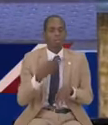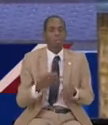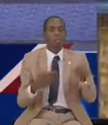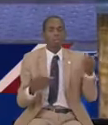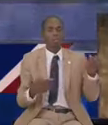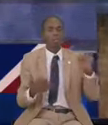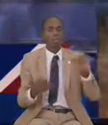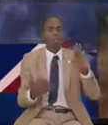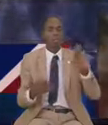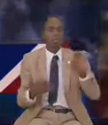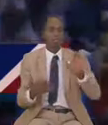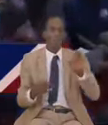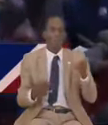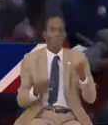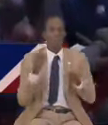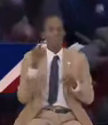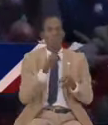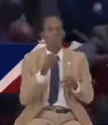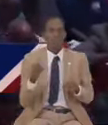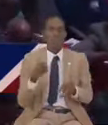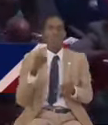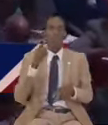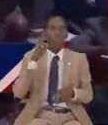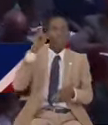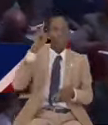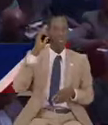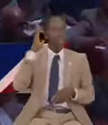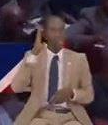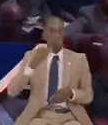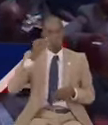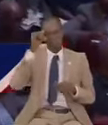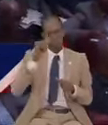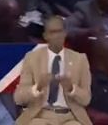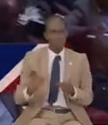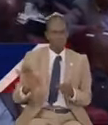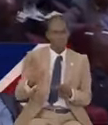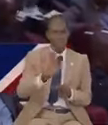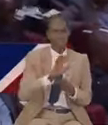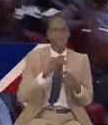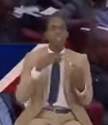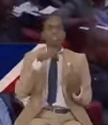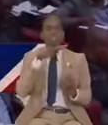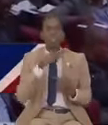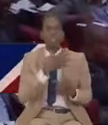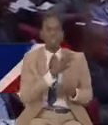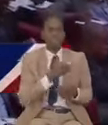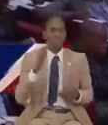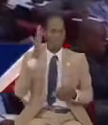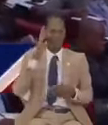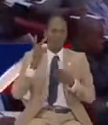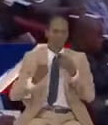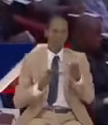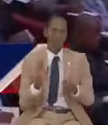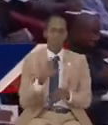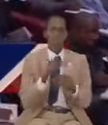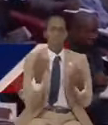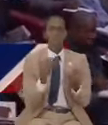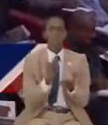gibia l'Éternel se souvient de leur iniquité et punira le péché c'est la raison